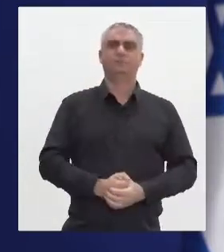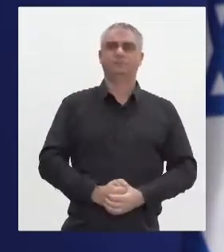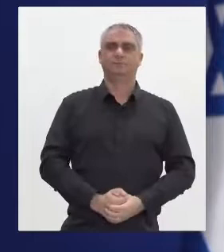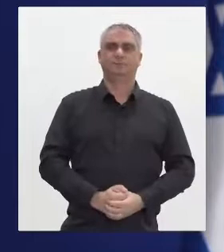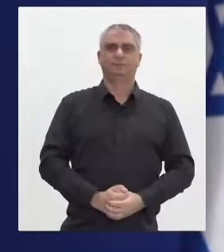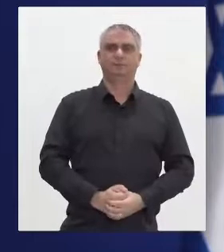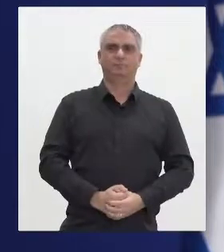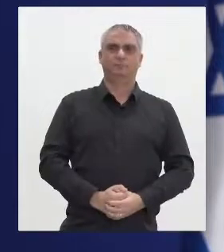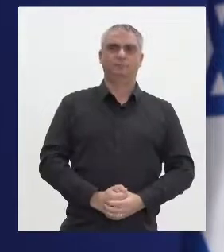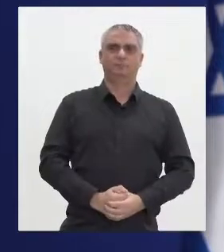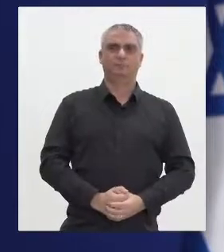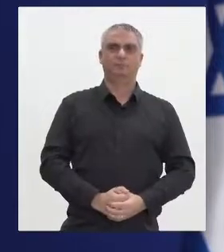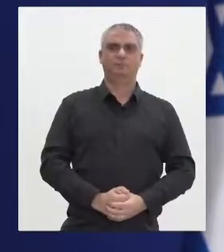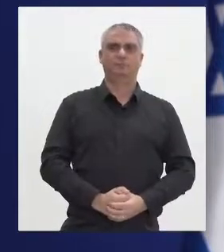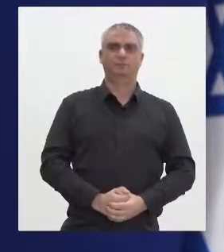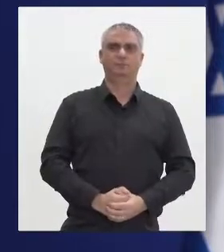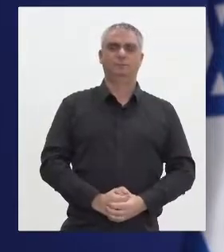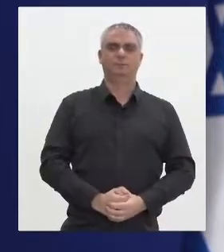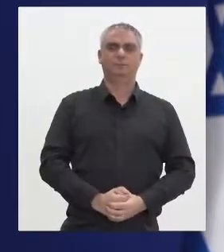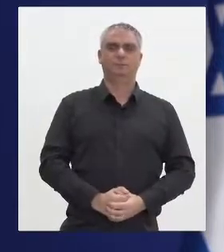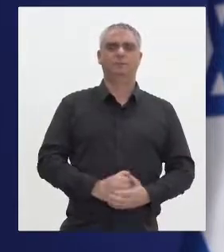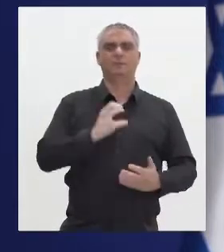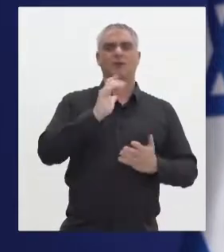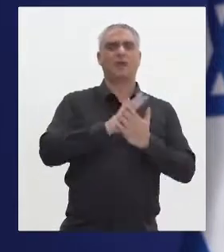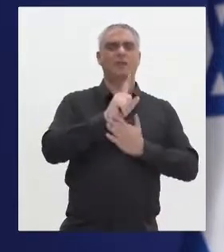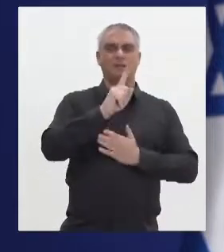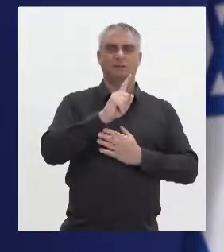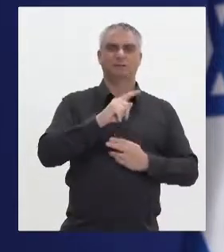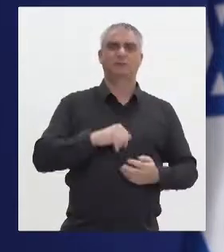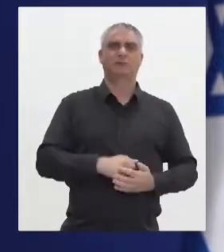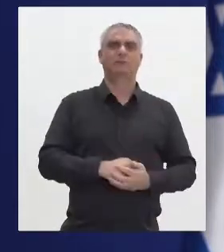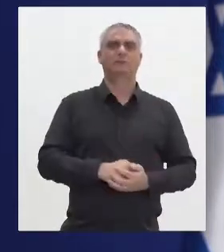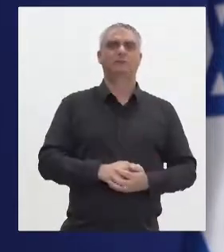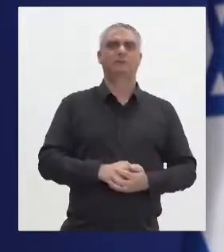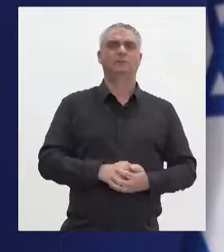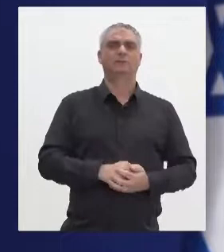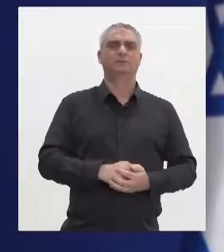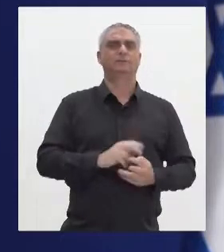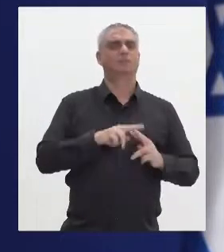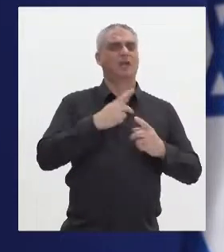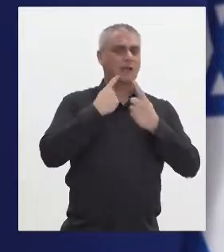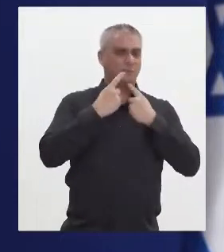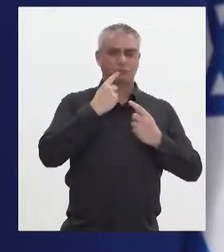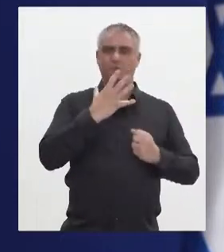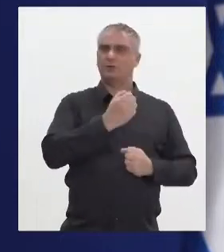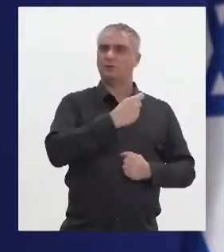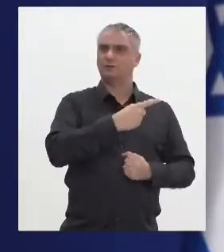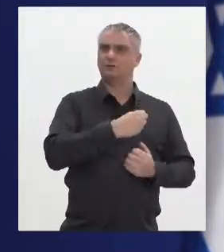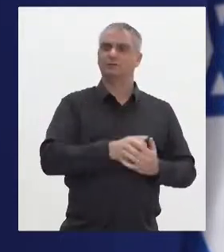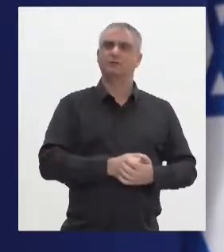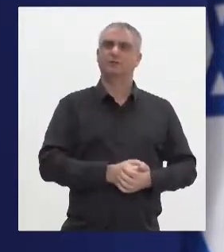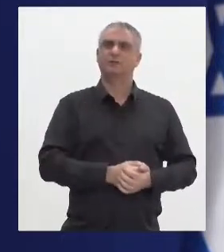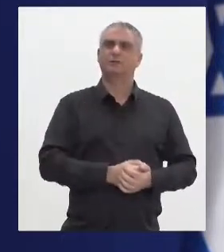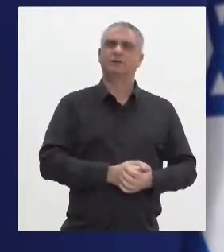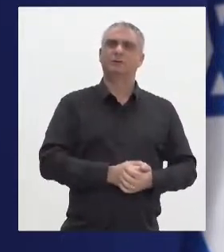שאלות תת אלוף הגרי יונתן רבה מכאן 11 לאחר הודעות המוסד שחמ אנו רוצה עסקה למה צהל עדיין לא מתחיל לפול קרקעית